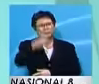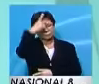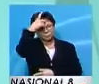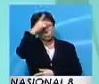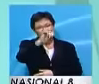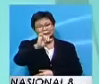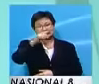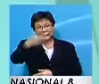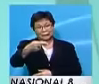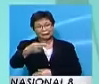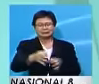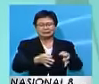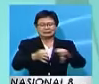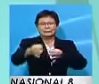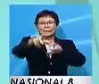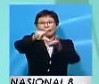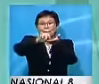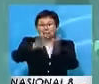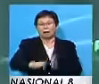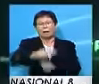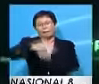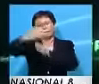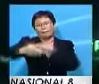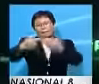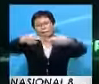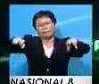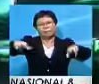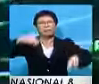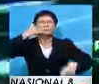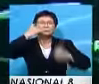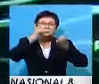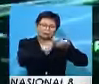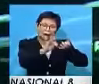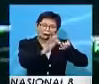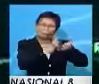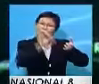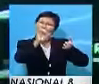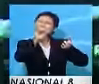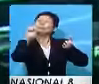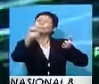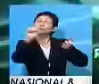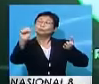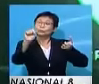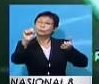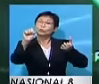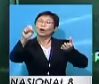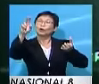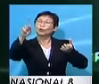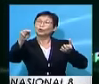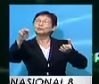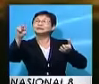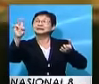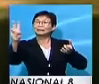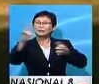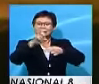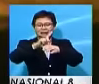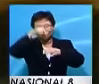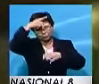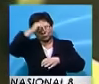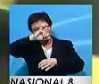Datuk Seri Dr. Saleh menjelaskannya kepada media selepas pelancaran telefon pintar Samsung Galaxy Note 7 di Putrajaya.